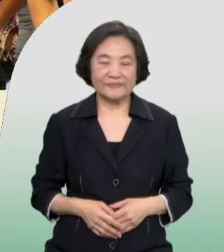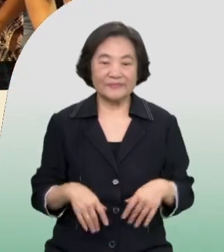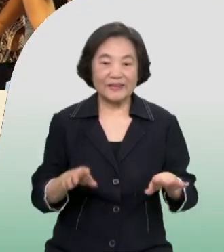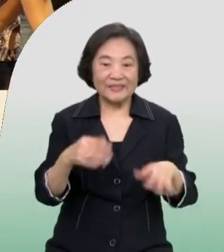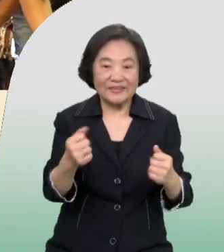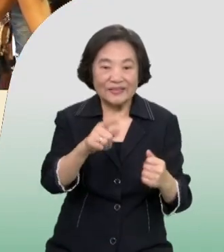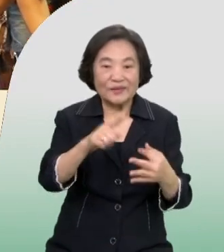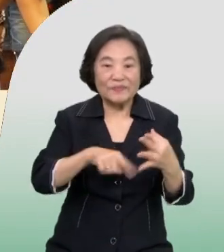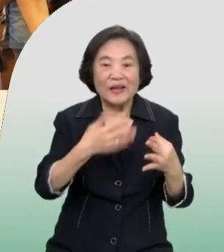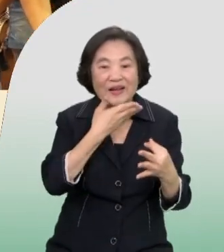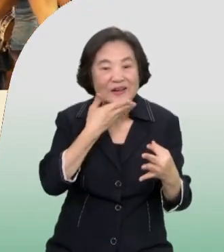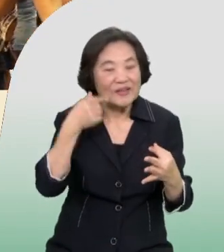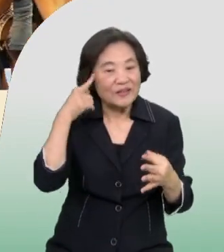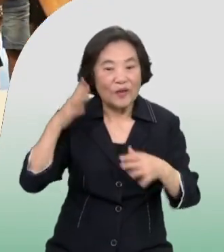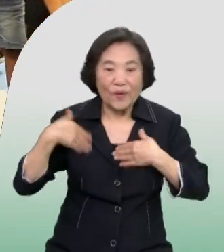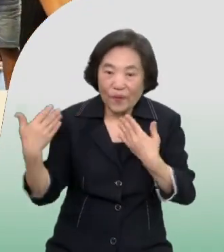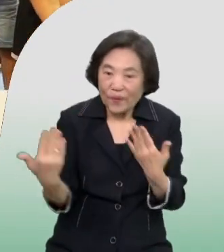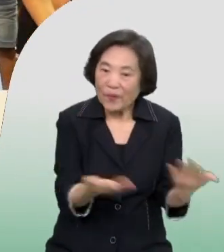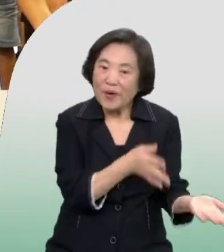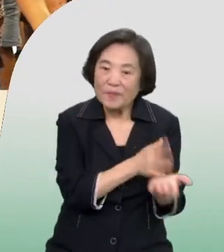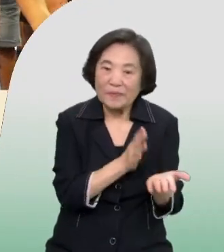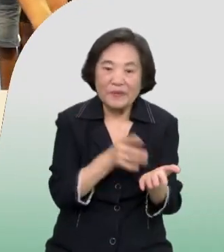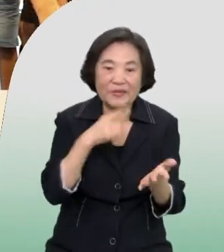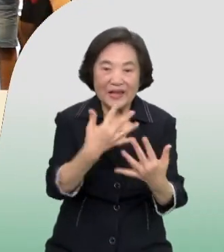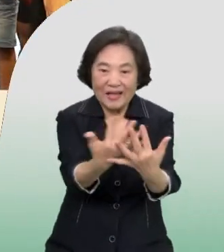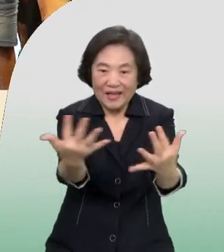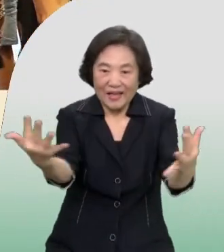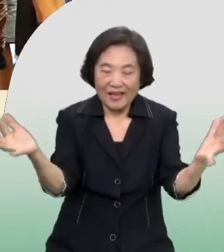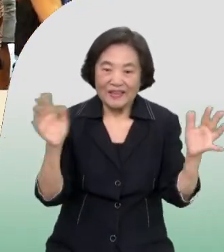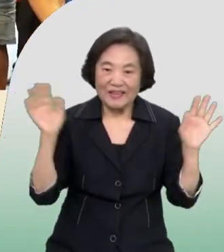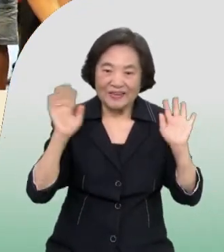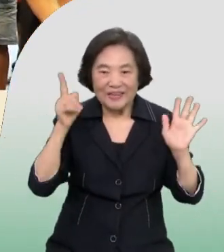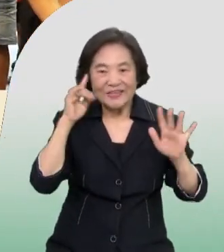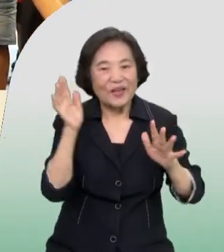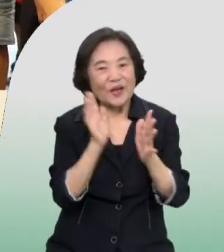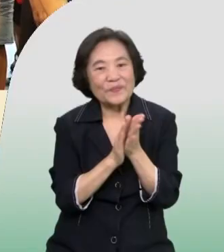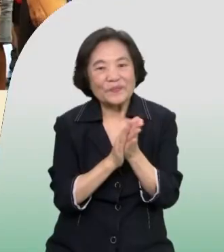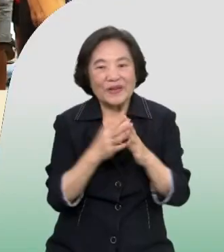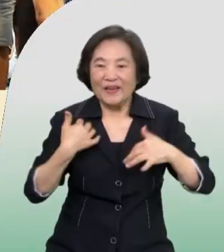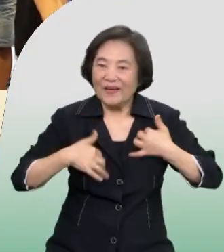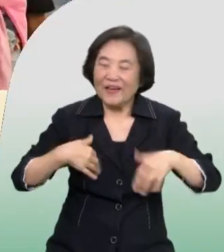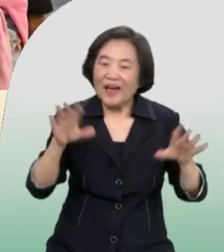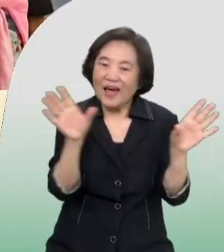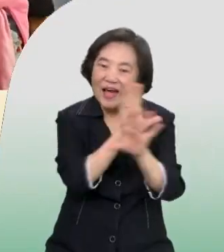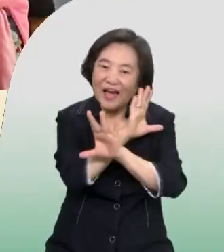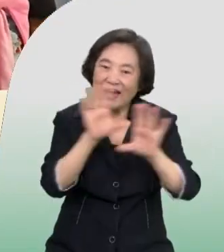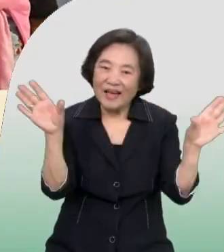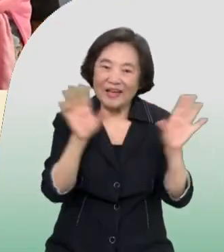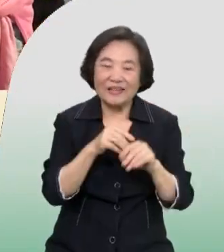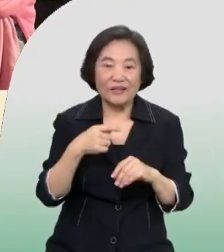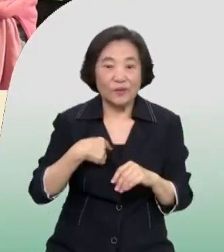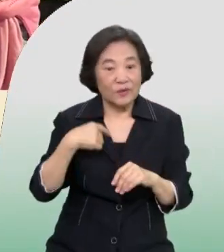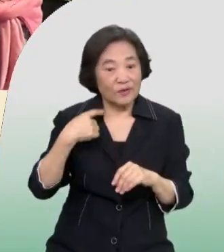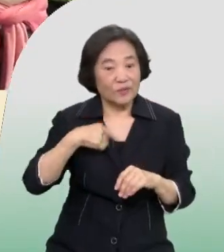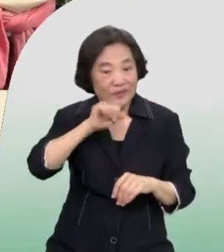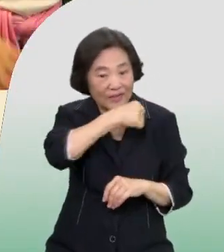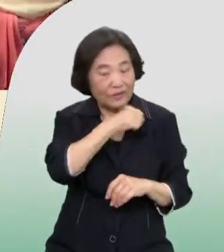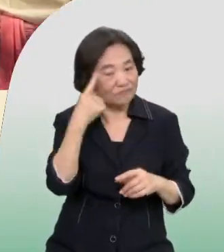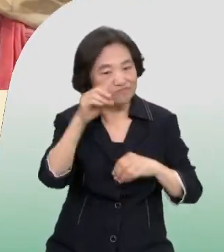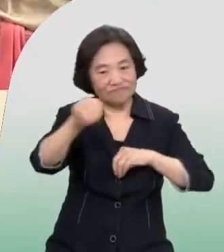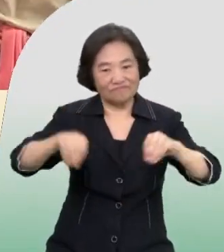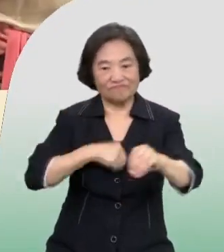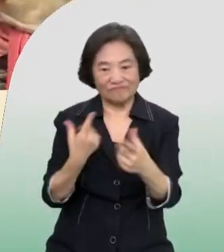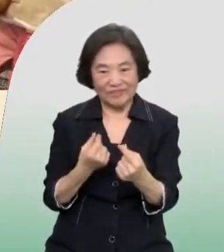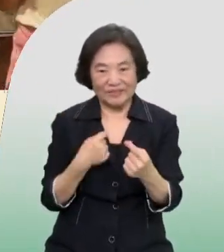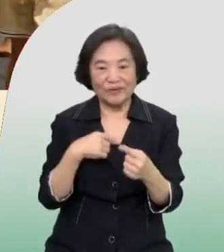在地的毛利花人客公园，还有台下一曲土地四族民工的欢乐唱跳。哎呀，点咩唔熟呢？爱照的传